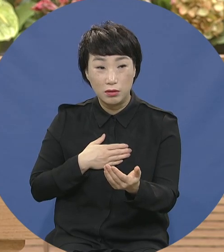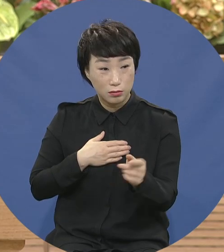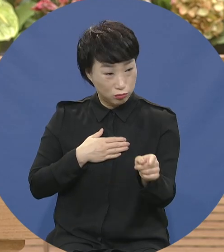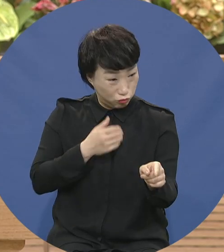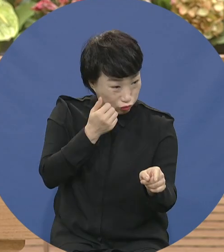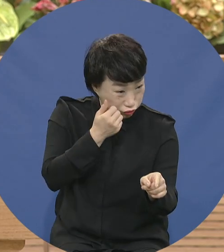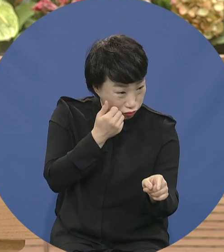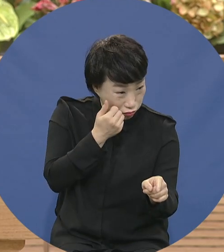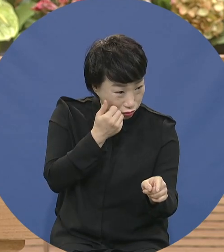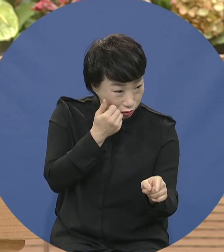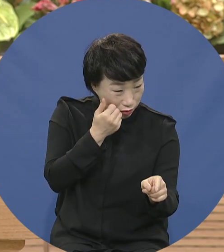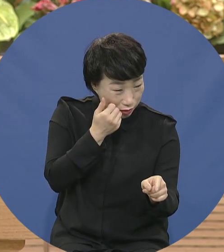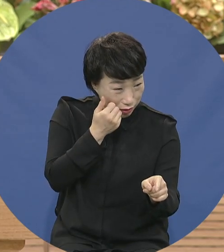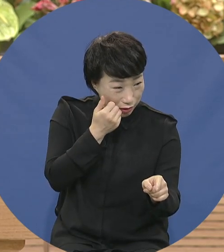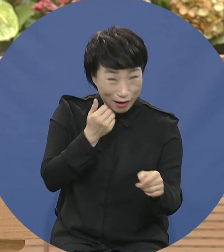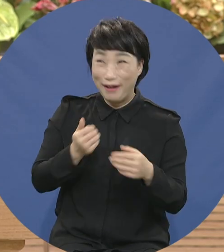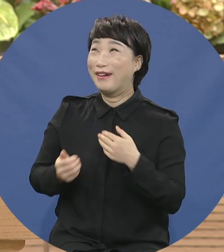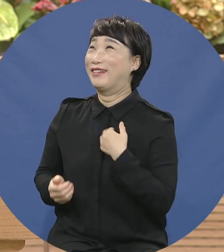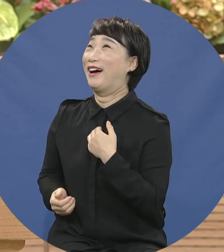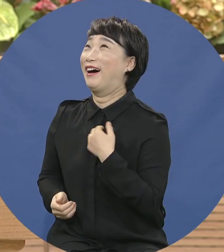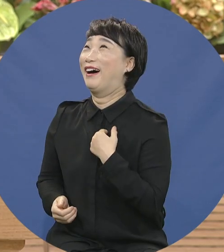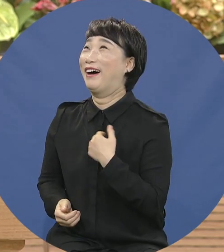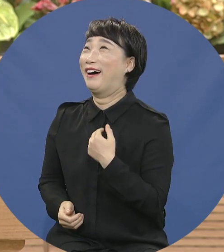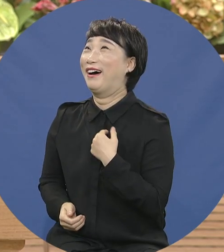네가 누구냐? 나